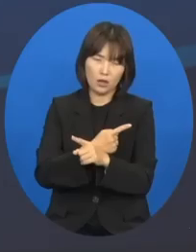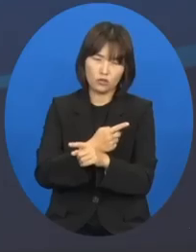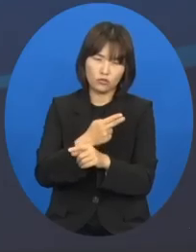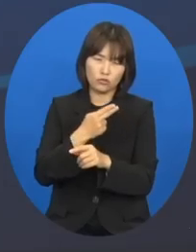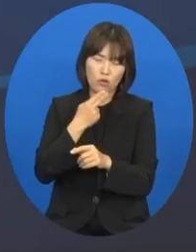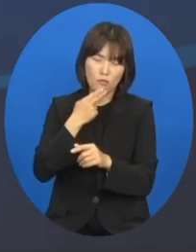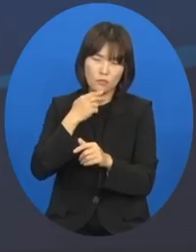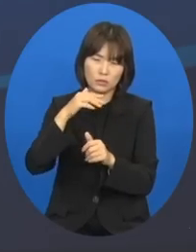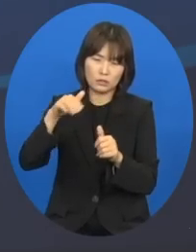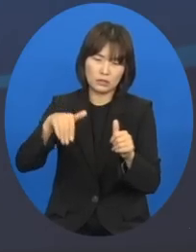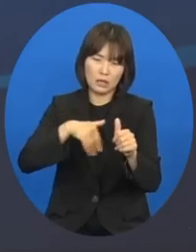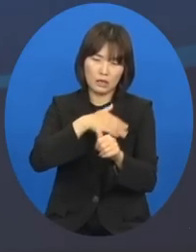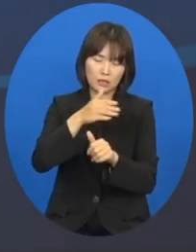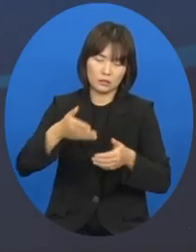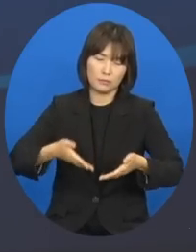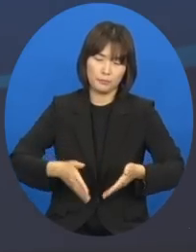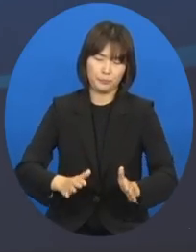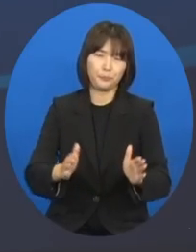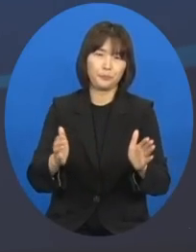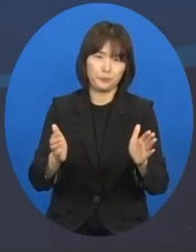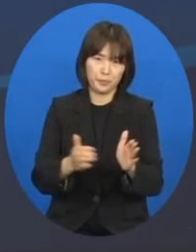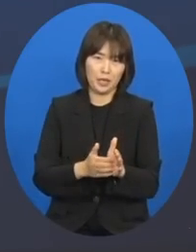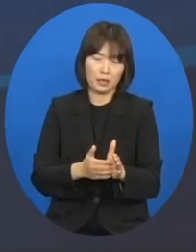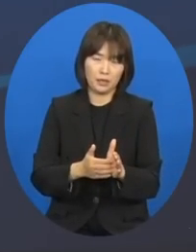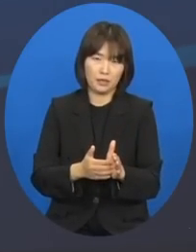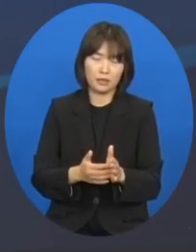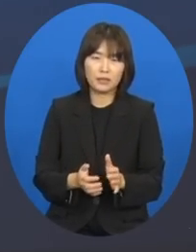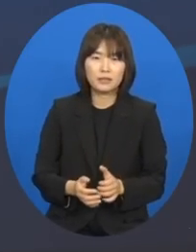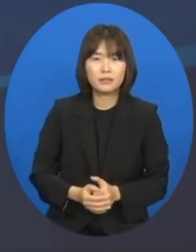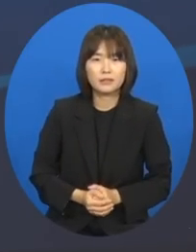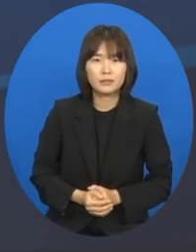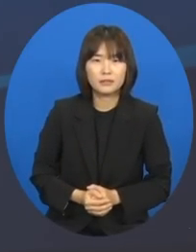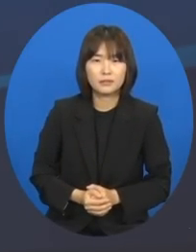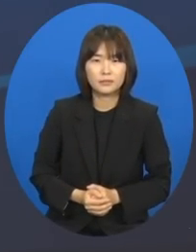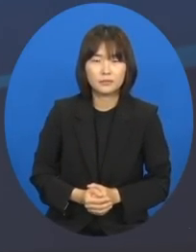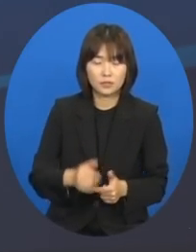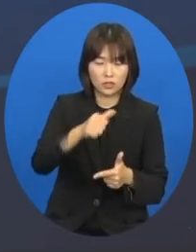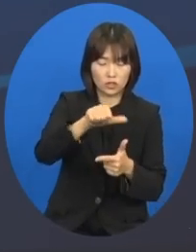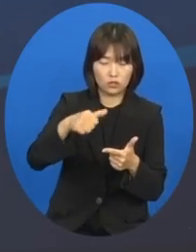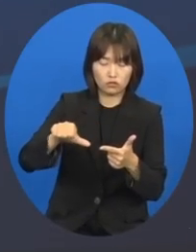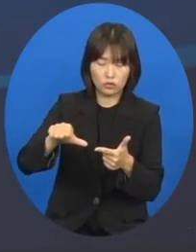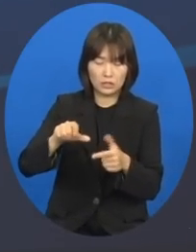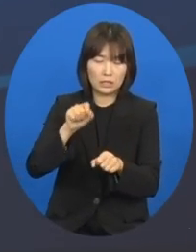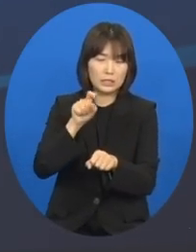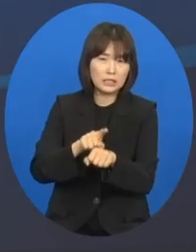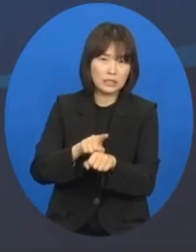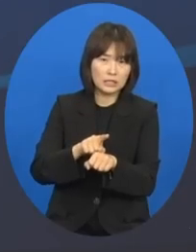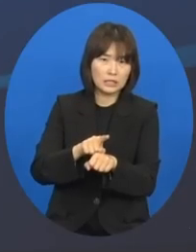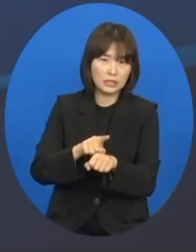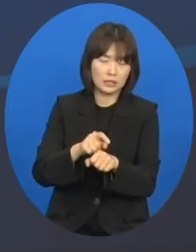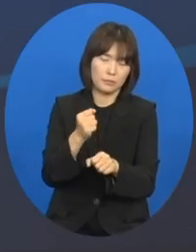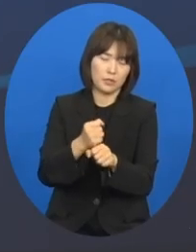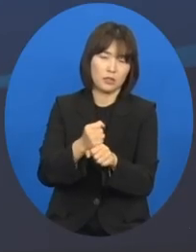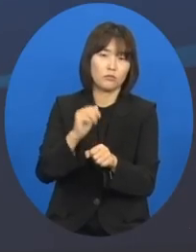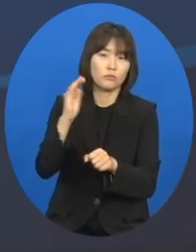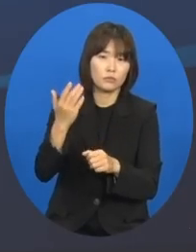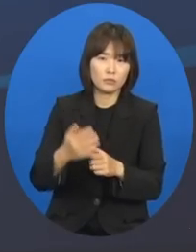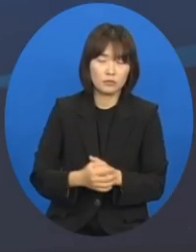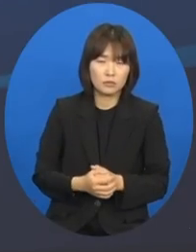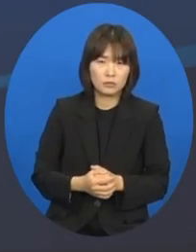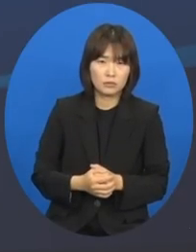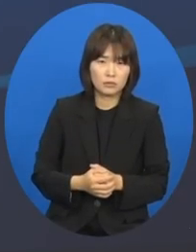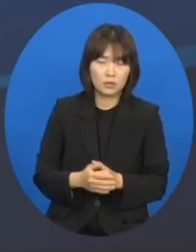거야 그리고 그런 기질들이 형성됩니다 근데 여러분이 여러분의 배우자에게 왜 너는 그래